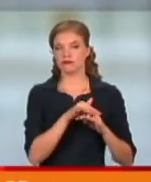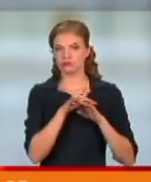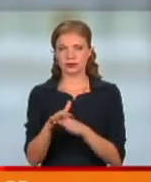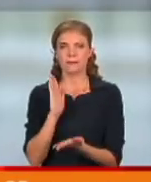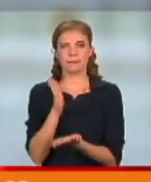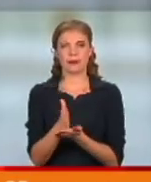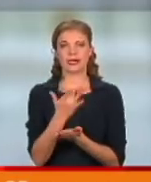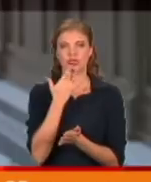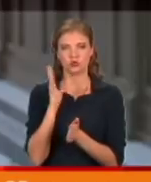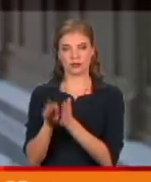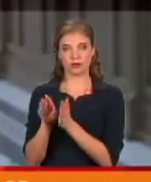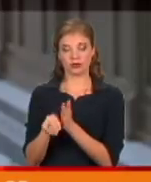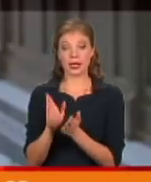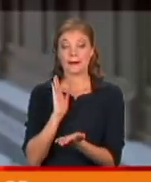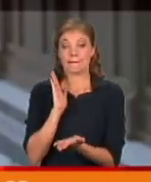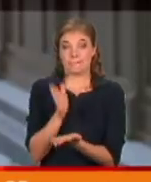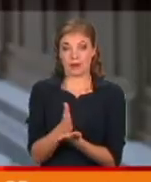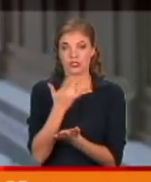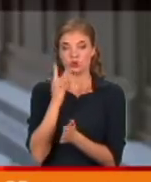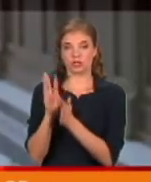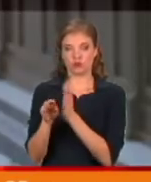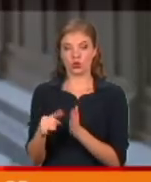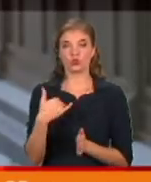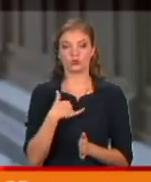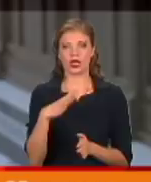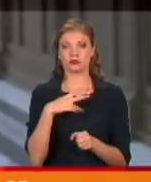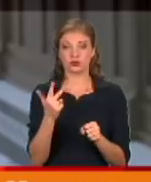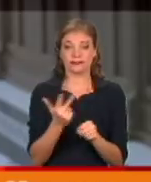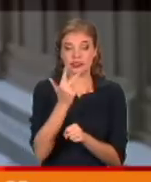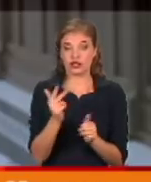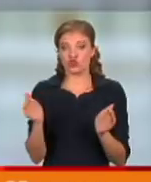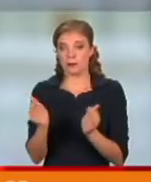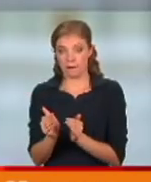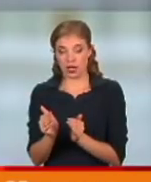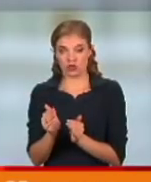прямих іноземних інвестицій. Прямі іноземні інвестиції у нас були втричі менші, ніж